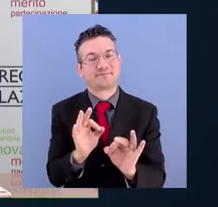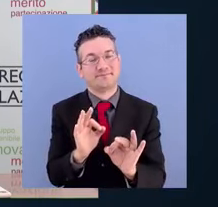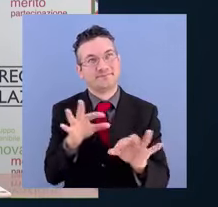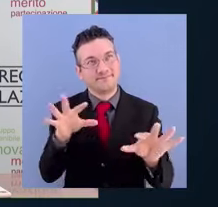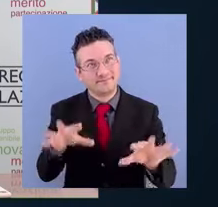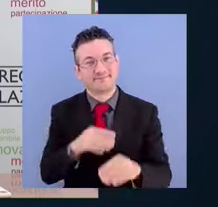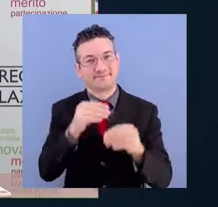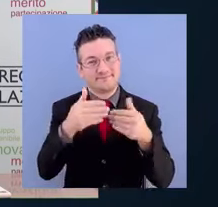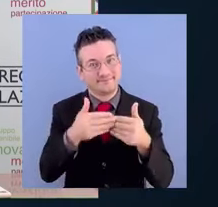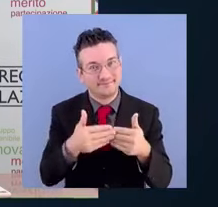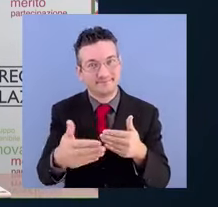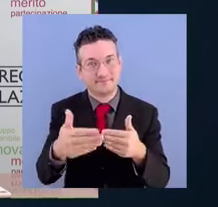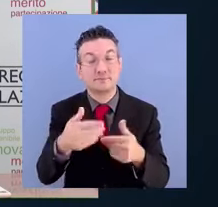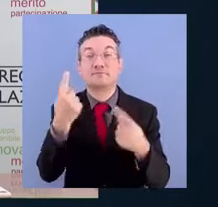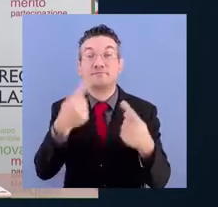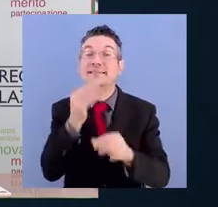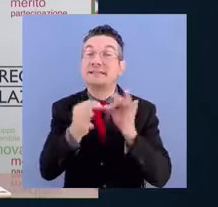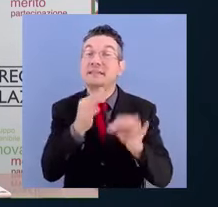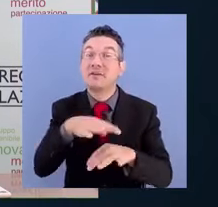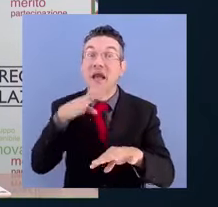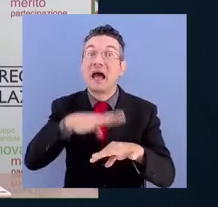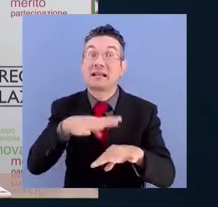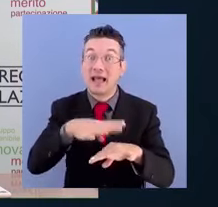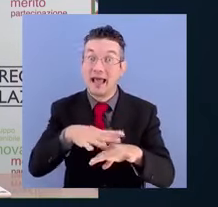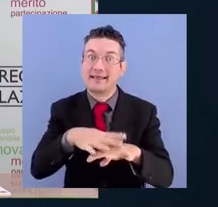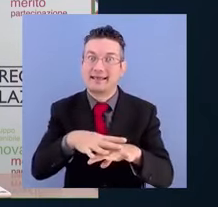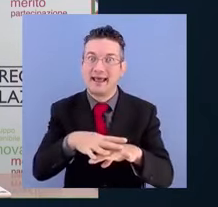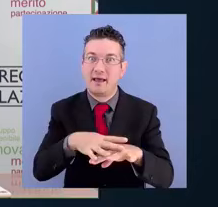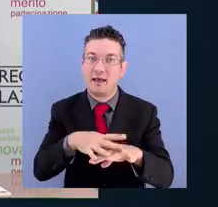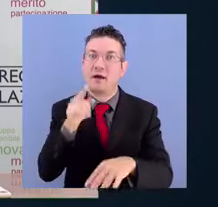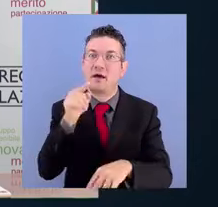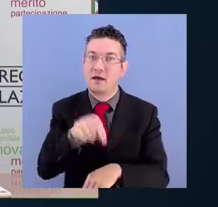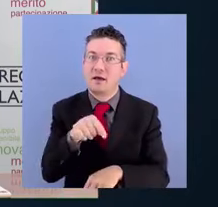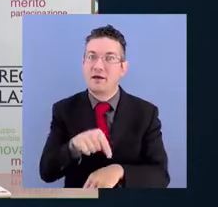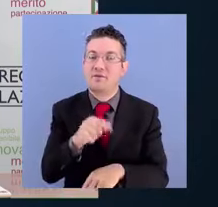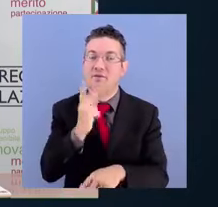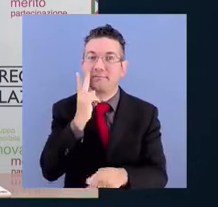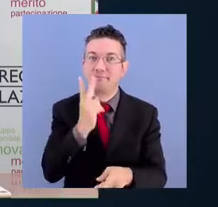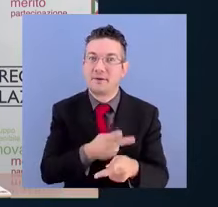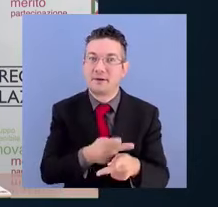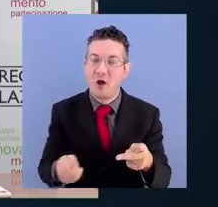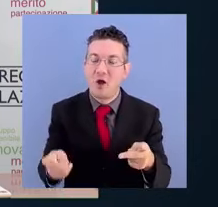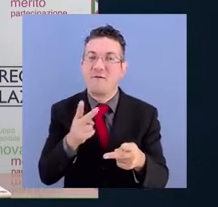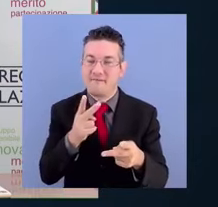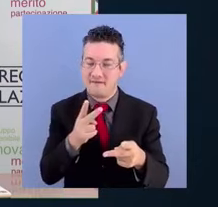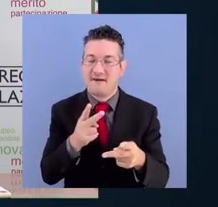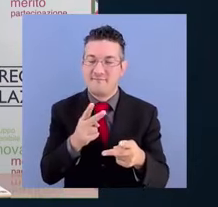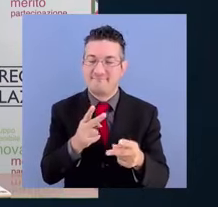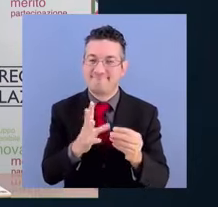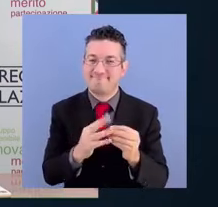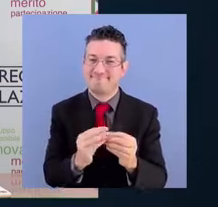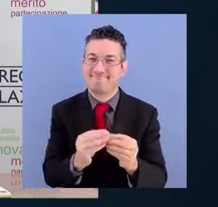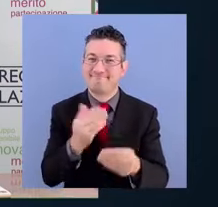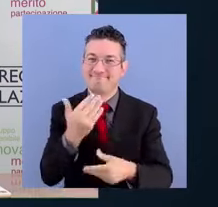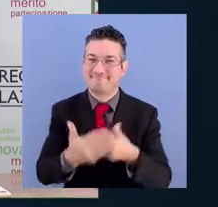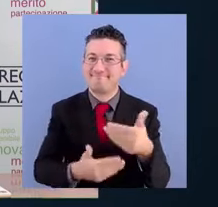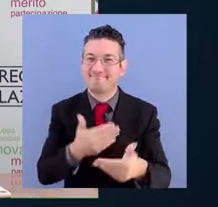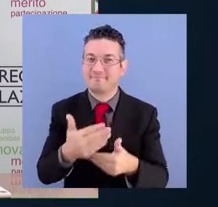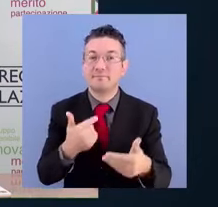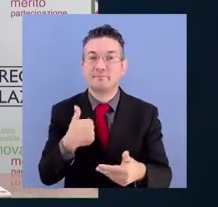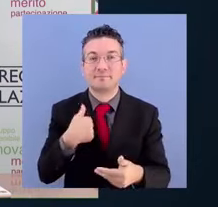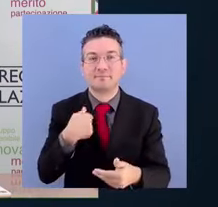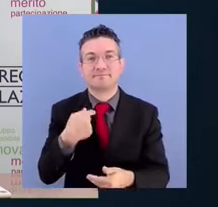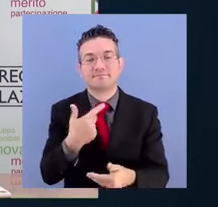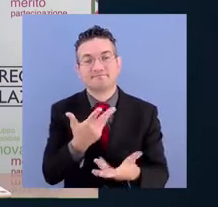sinonimo di fare rete ed è quello che stiamo cercando di fare è accolto anche con veramente entusiasmo